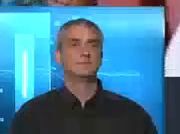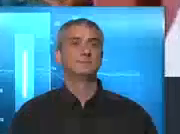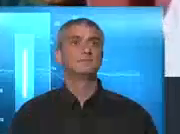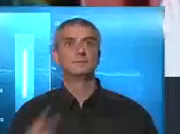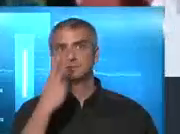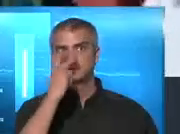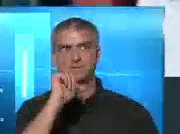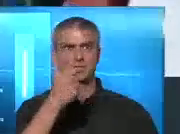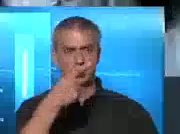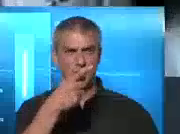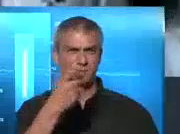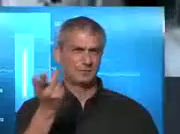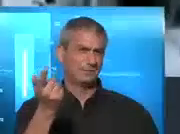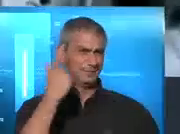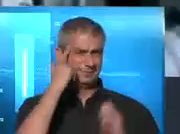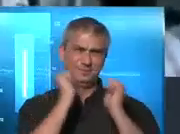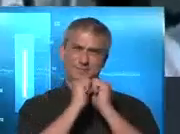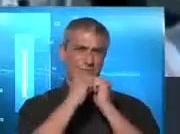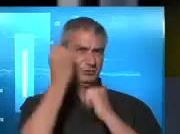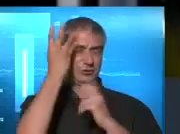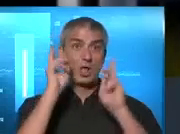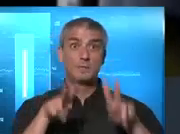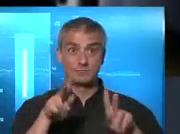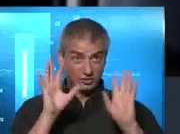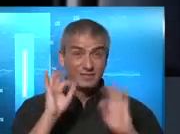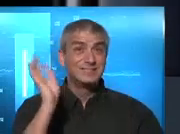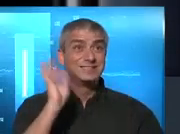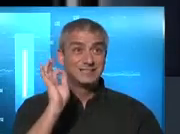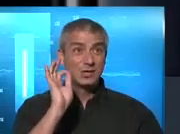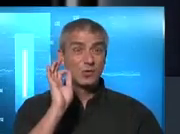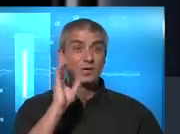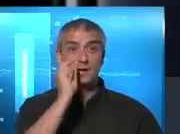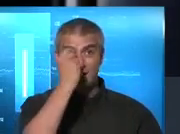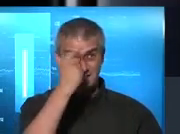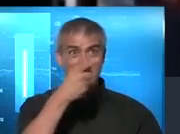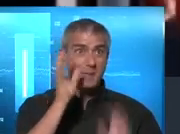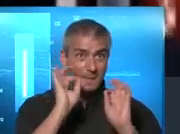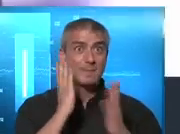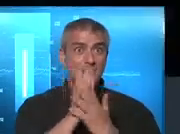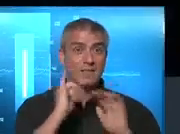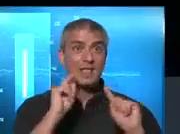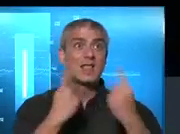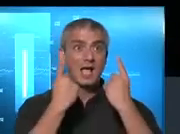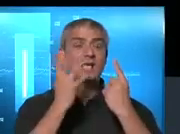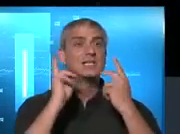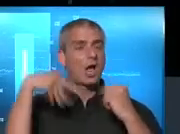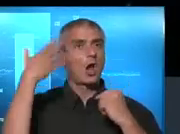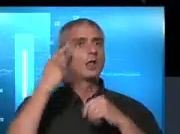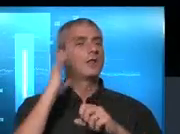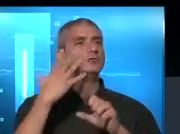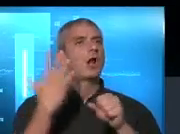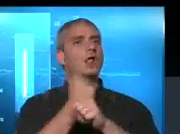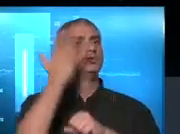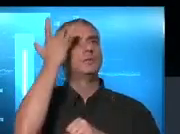במבט ראשון מדובר בהבל אבלי מוחלט, אבל האם יש סיכוי גם עם קטנטן שהם אכן קרו? האם ייתכן שאפשר להגשים